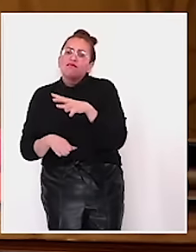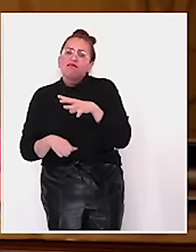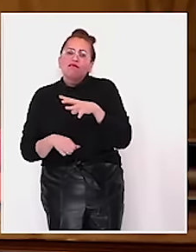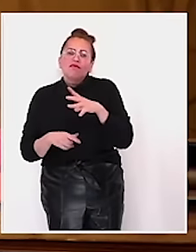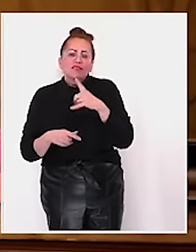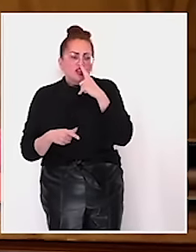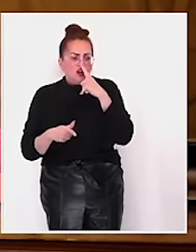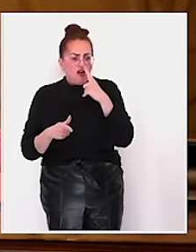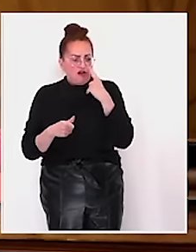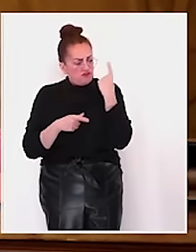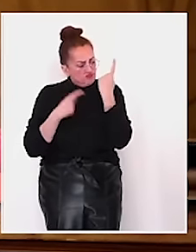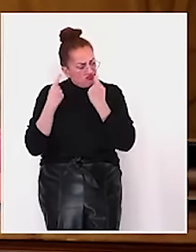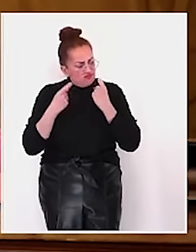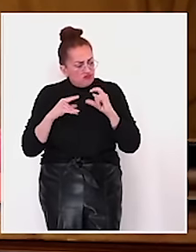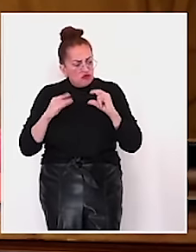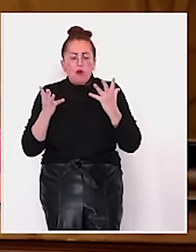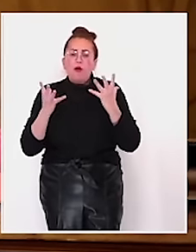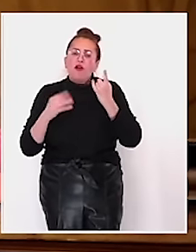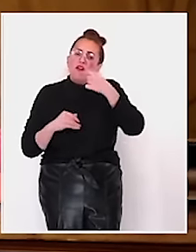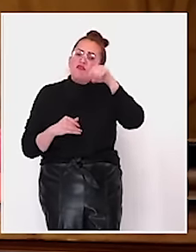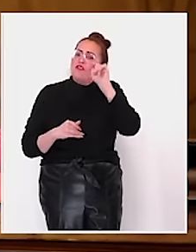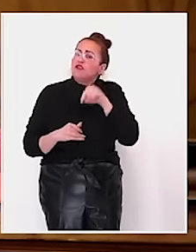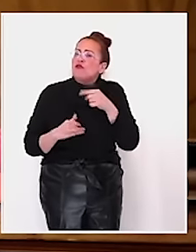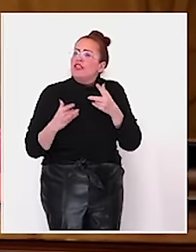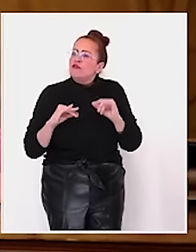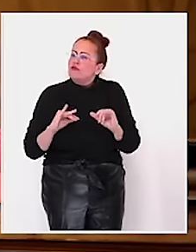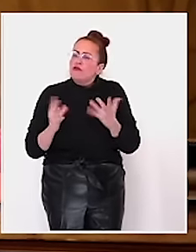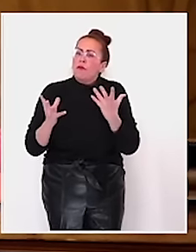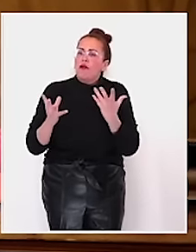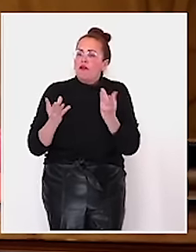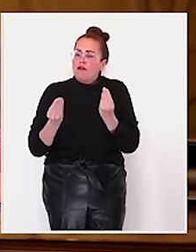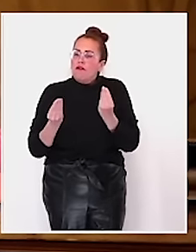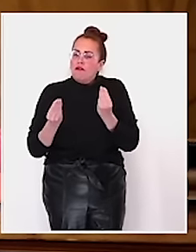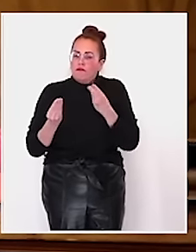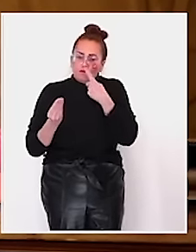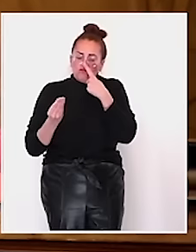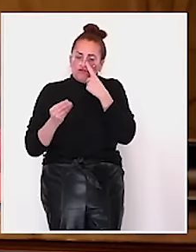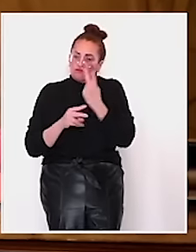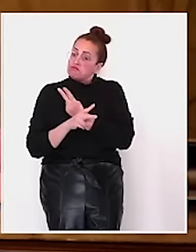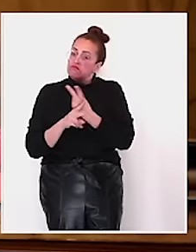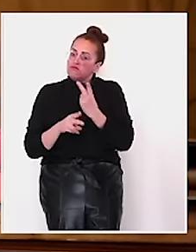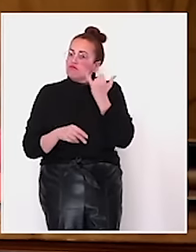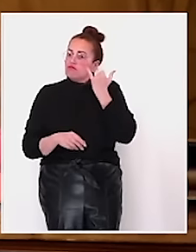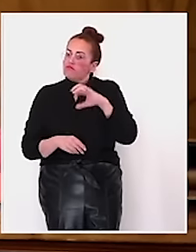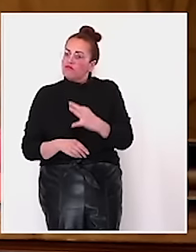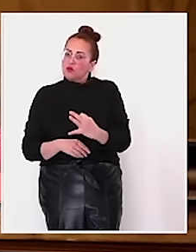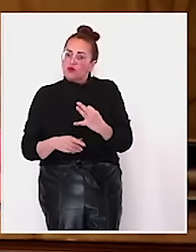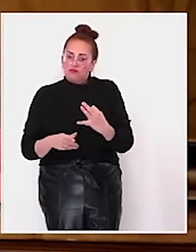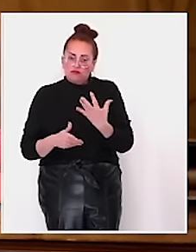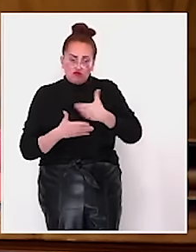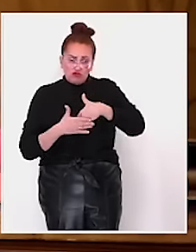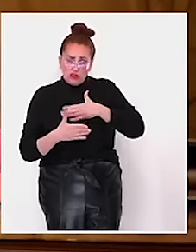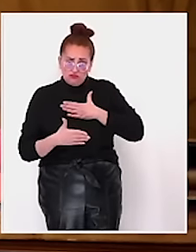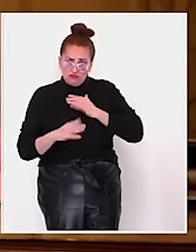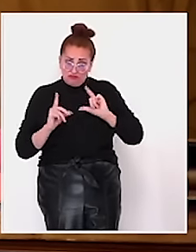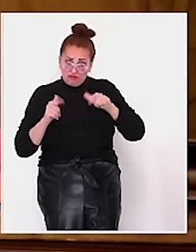et ça forme notre jeunesse. Donc je trouve le dispositif plutôt bon, et très clairement, en tout cas dans nos écoles, c'est